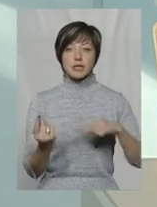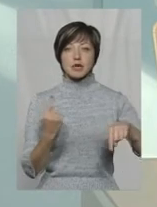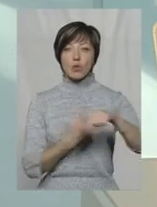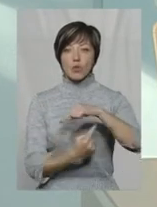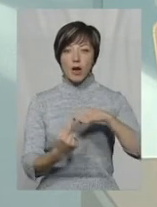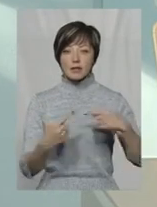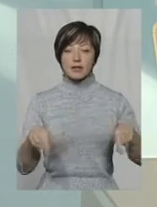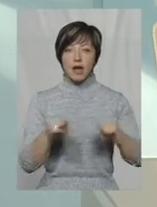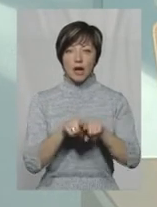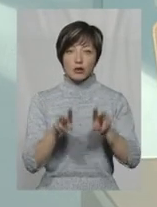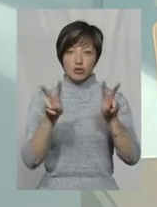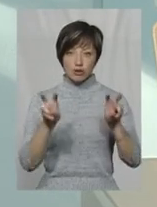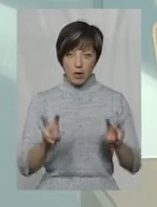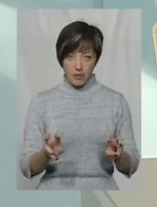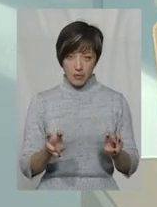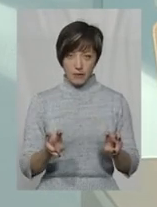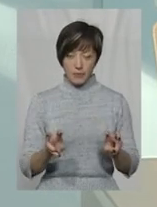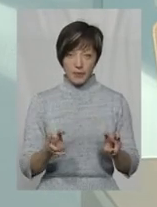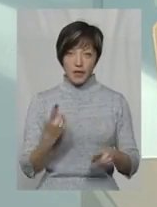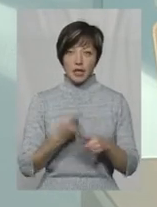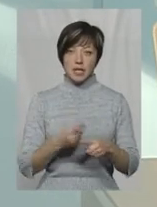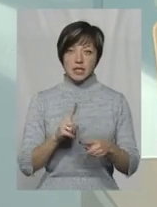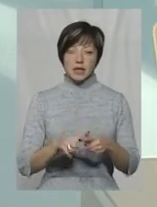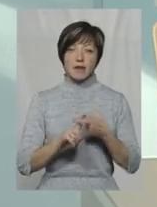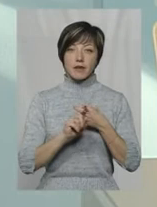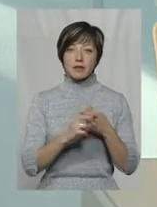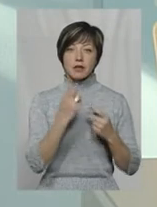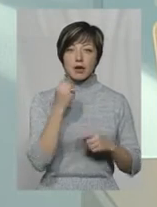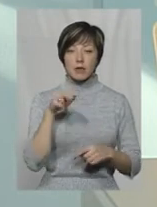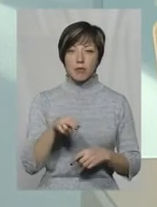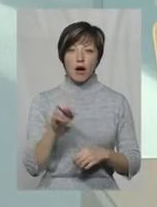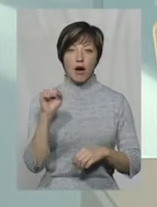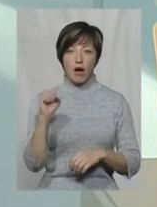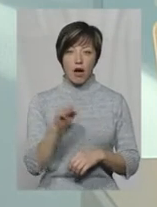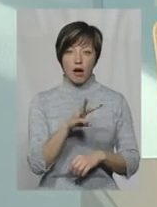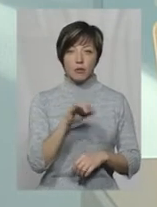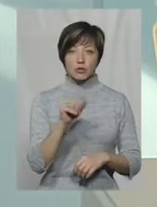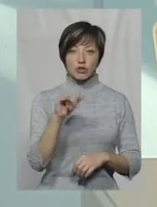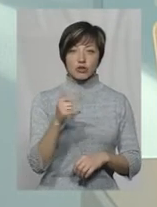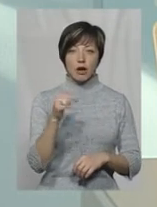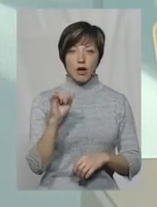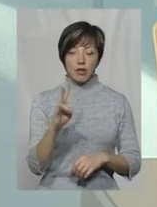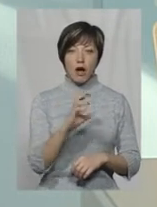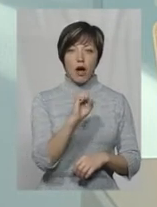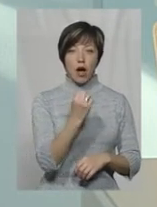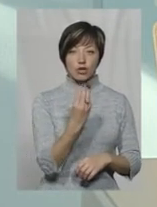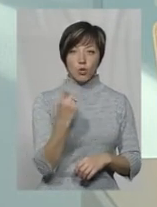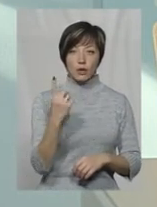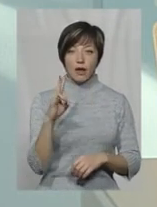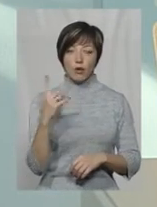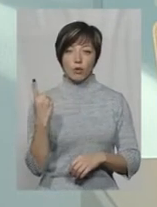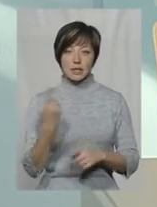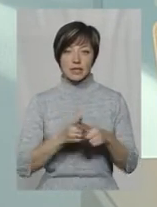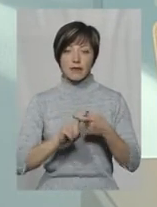циркуляція наступних штамів. Це вірус грипу типу А Мічиган H1N1. Це